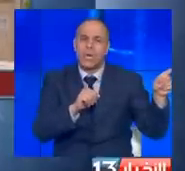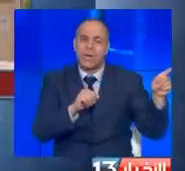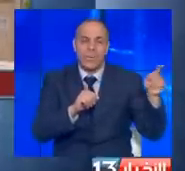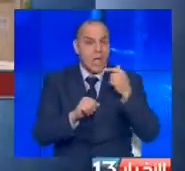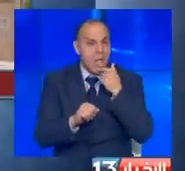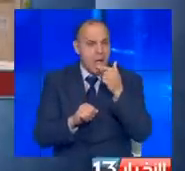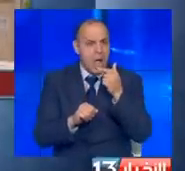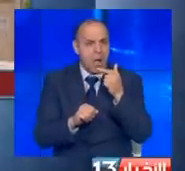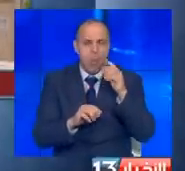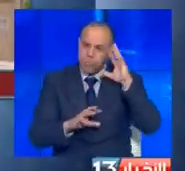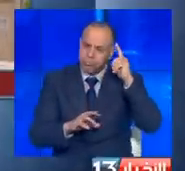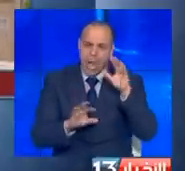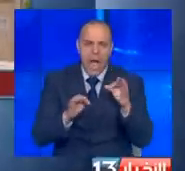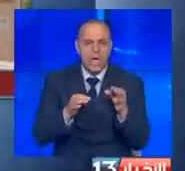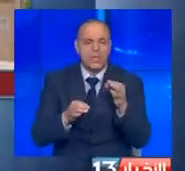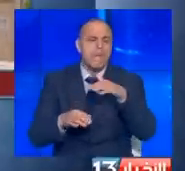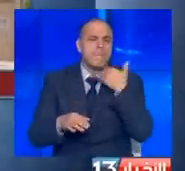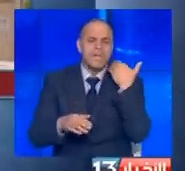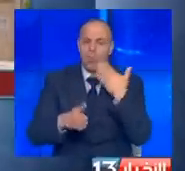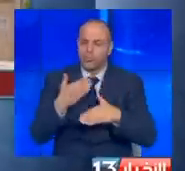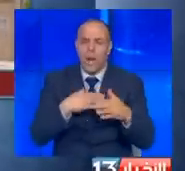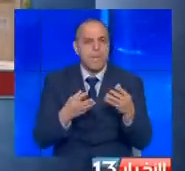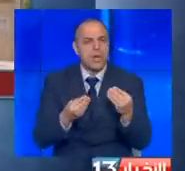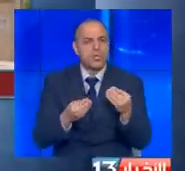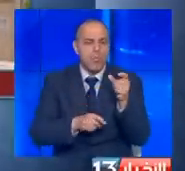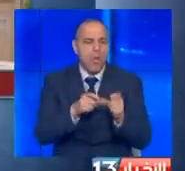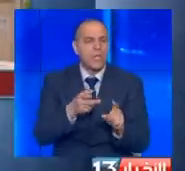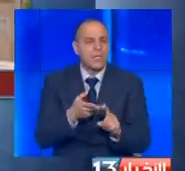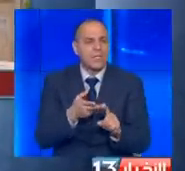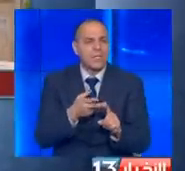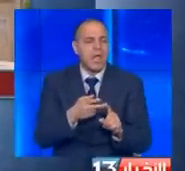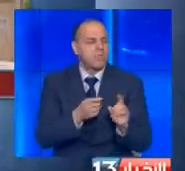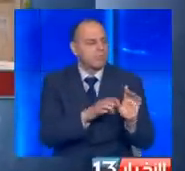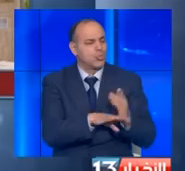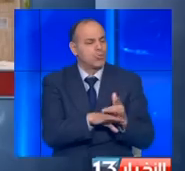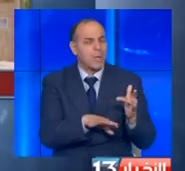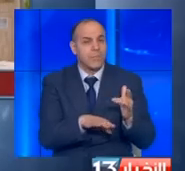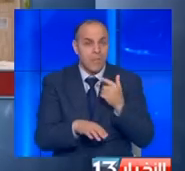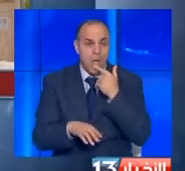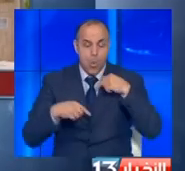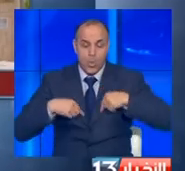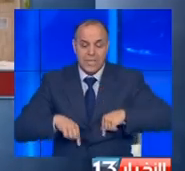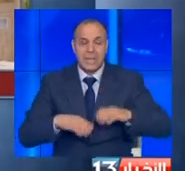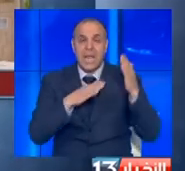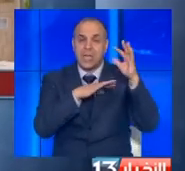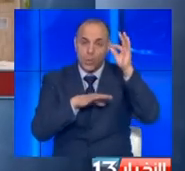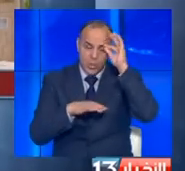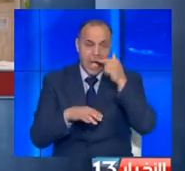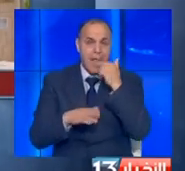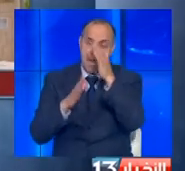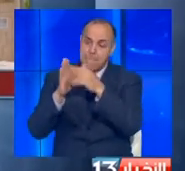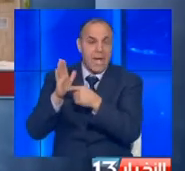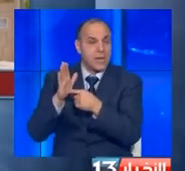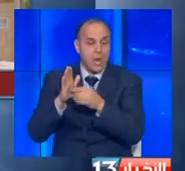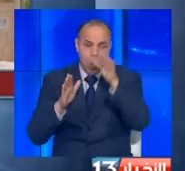وراح ضحيته عشرات القتلى والجرحى من المواطنين الابرياء وزاره الشؤون الخارجيه قالت في بيان لها